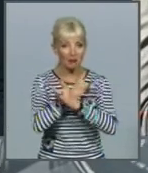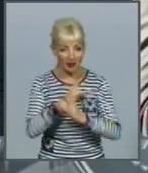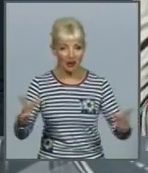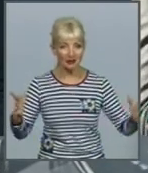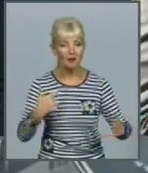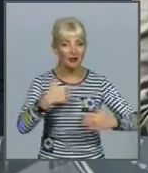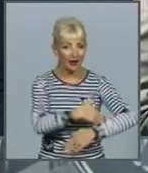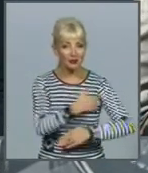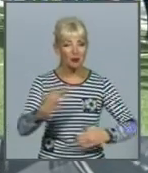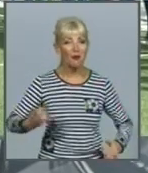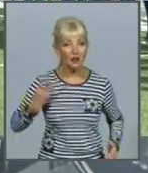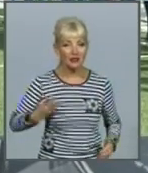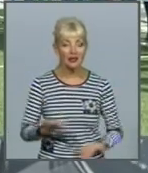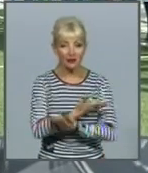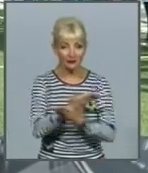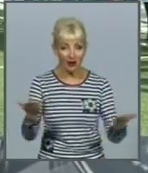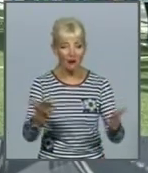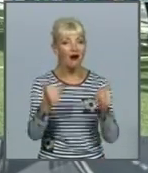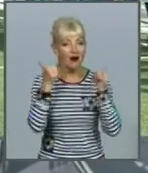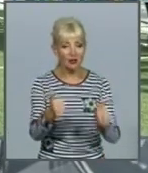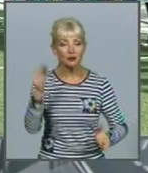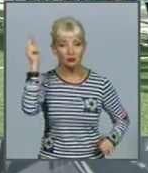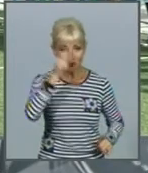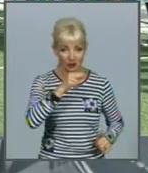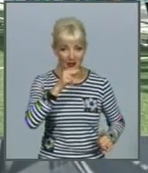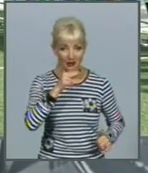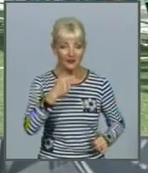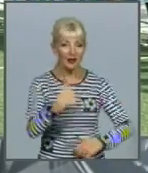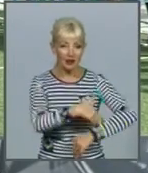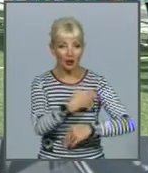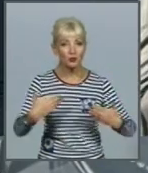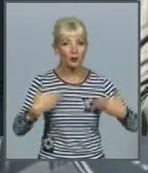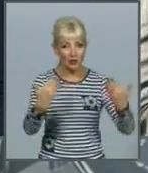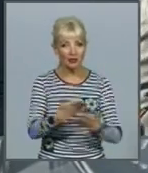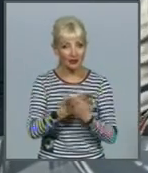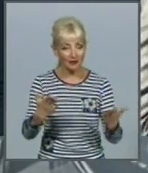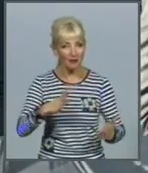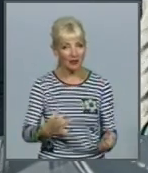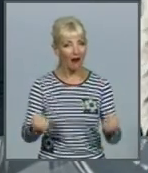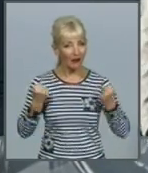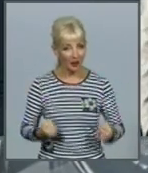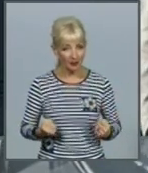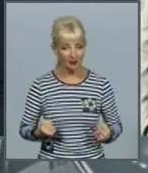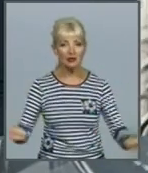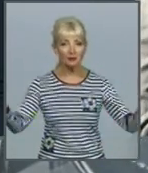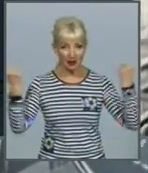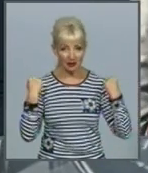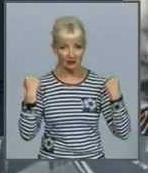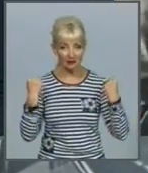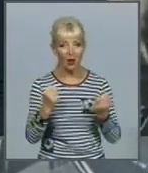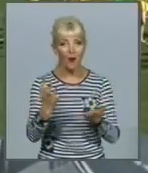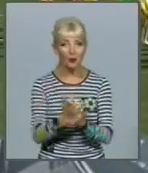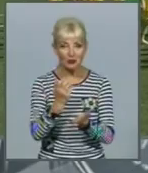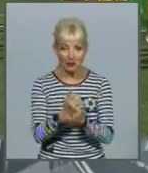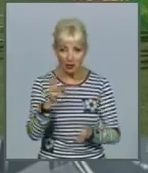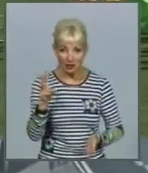вам хорошо заниматься. Я хочу пожелать вам быть крепкими, спортивными, успешными людьми. С